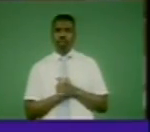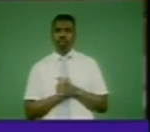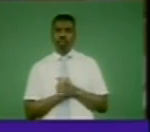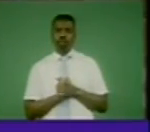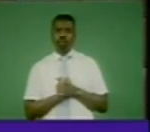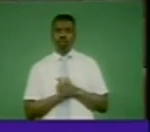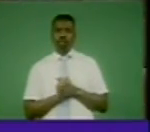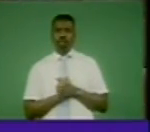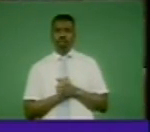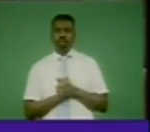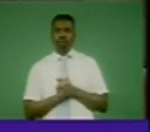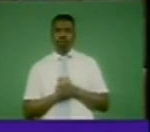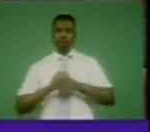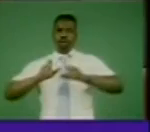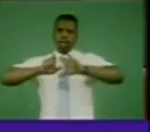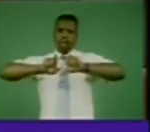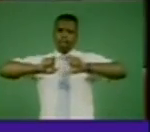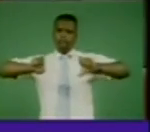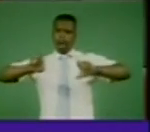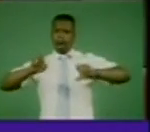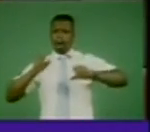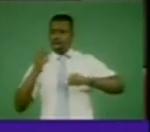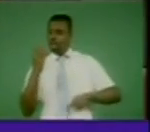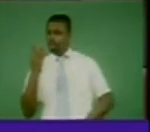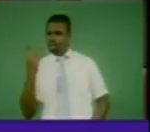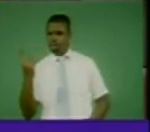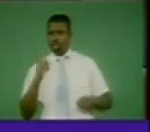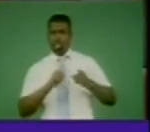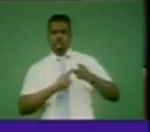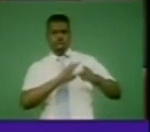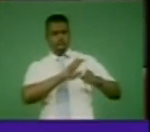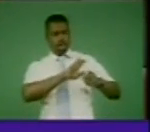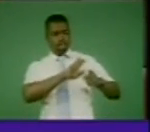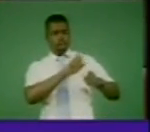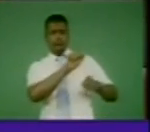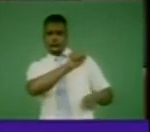41, ibara ya 42, ibara 44 na ibara 44A